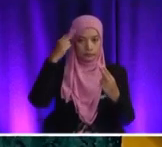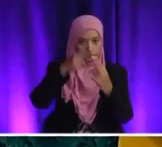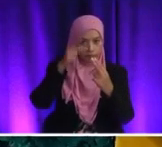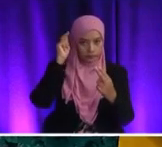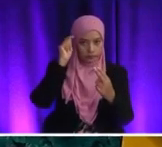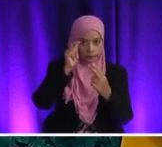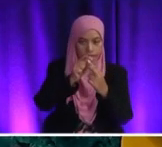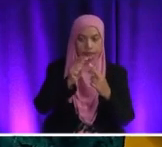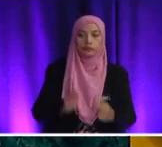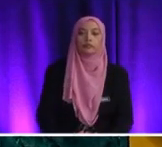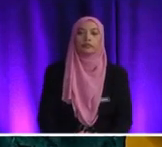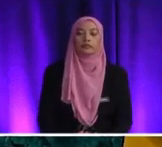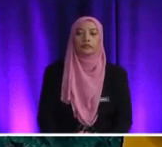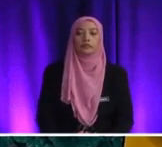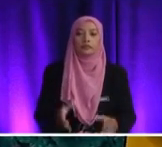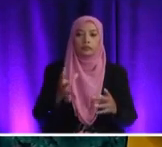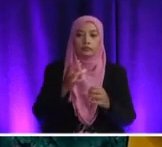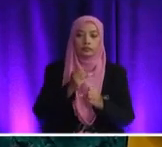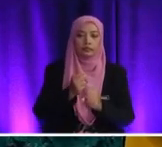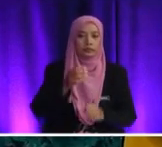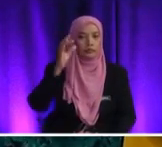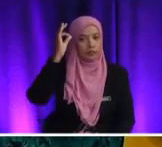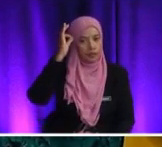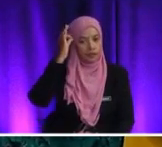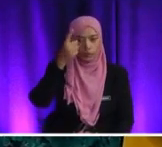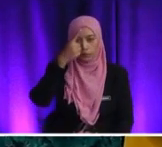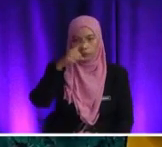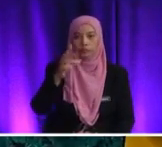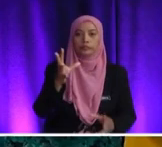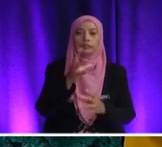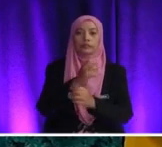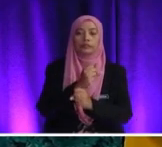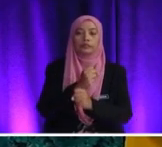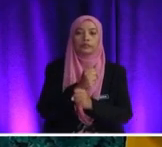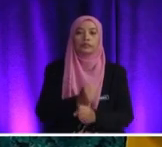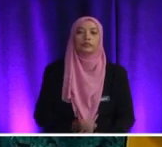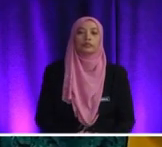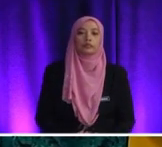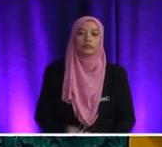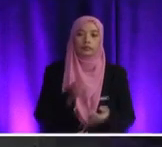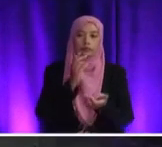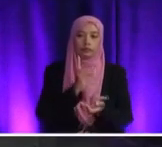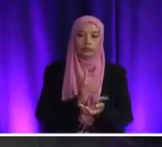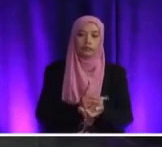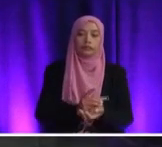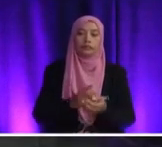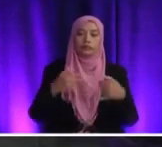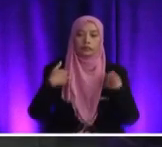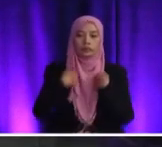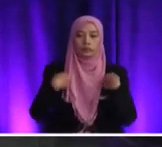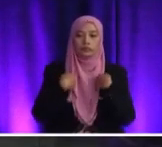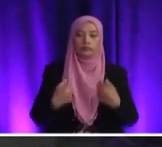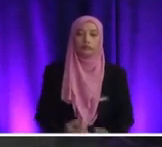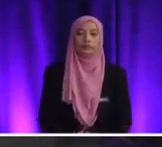konsiler dapatkan informasi nak jadi dokter hewan Baiklah kita tanya kawan kita ya lain kali siap pernah